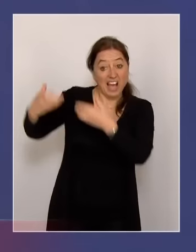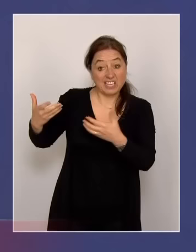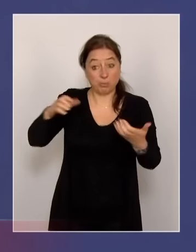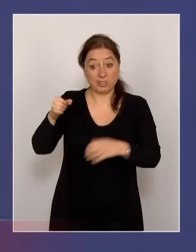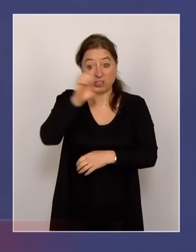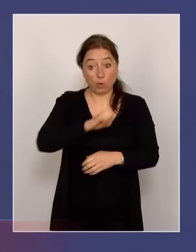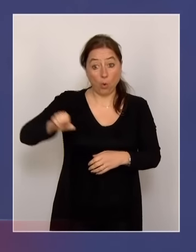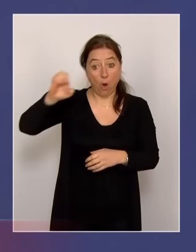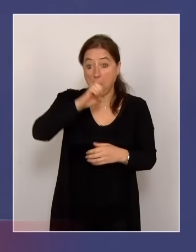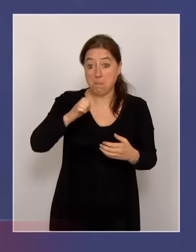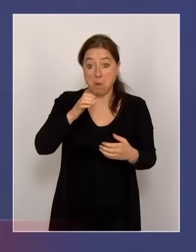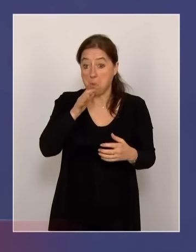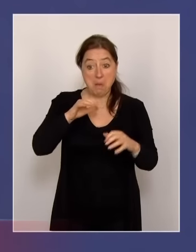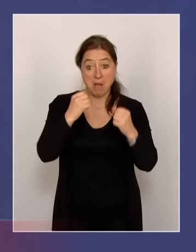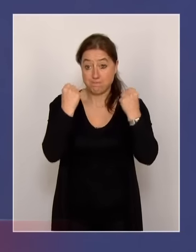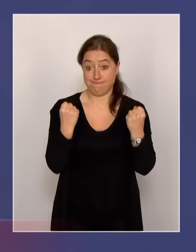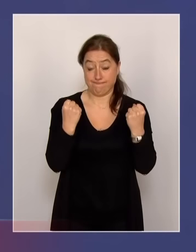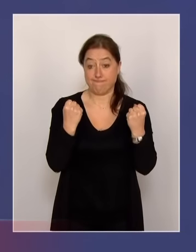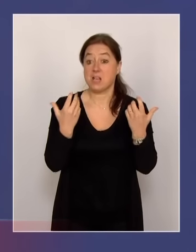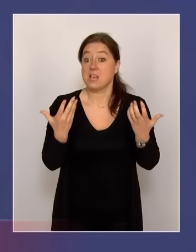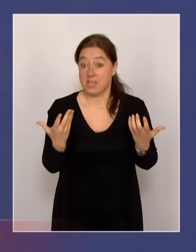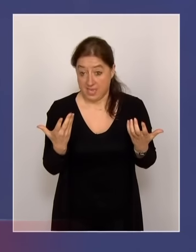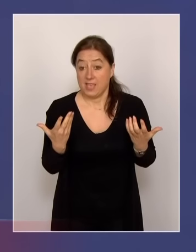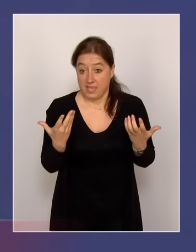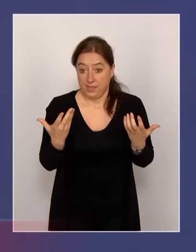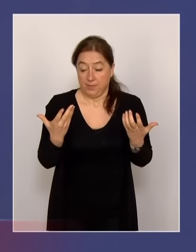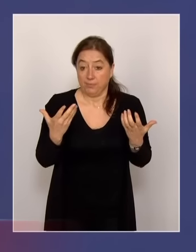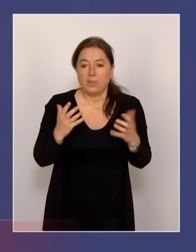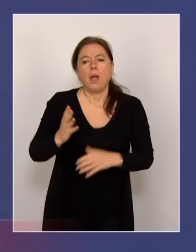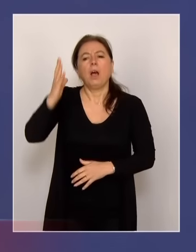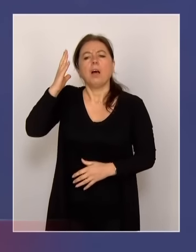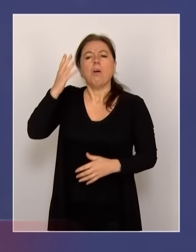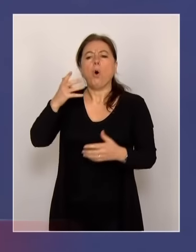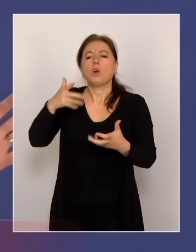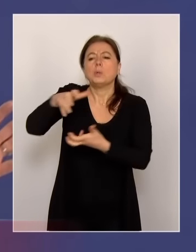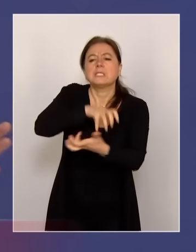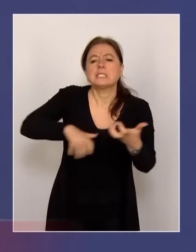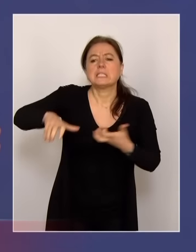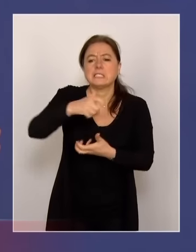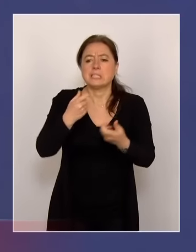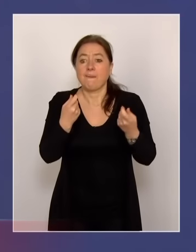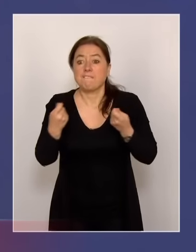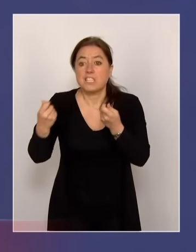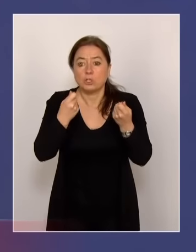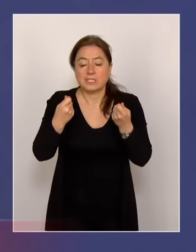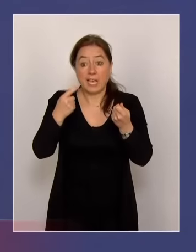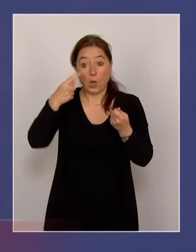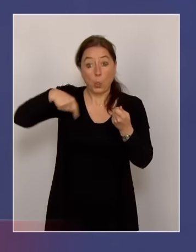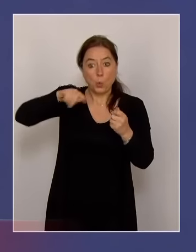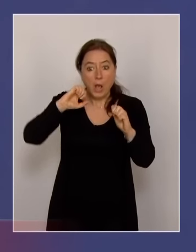Et d'ailleurs, si nous avions réagi comme nous l'avions fait au moment de la crise financière, la situation serait dramatique.